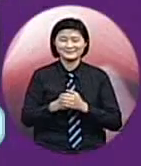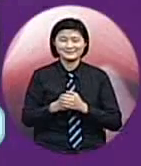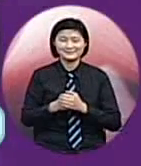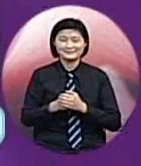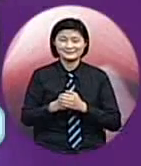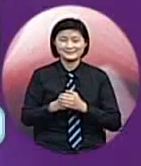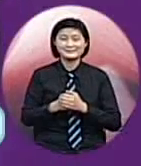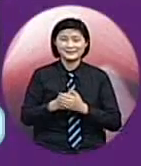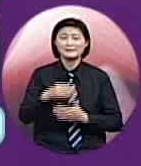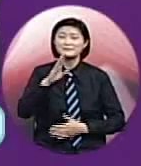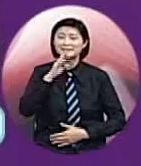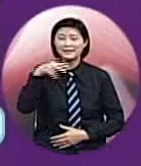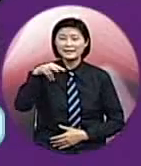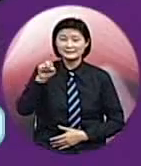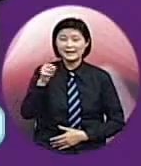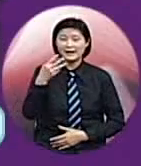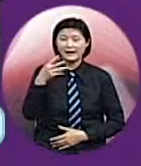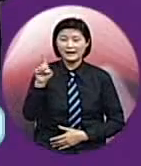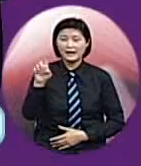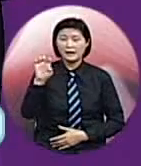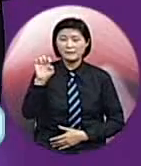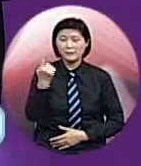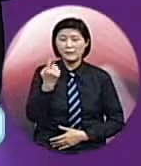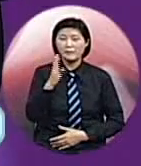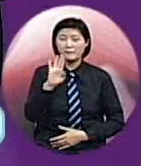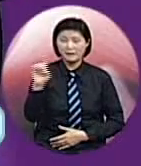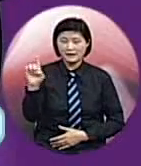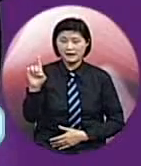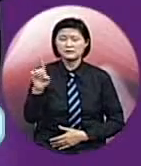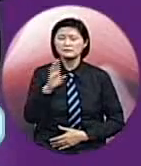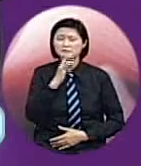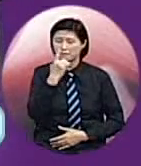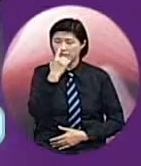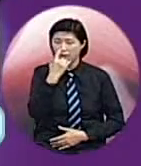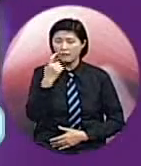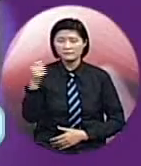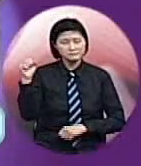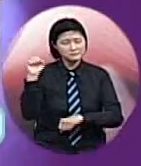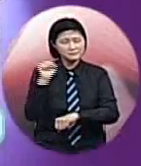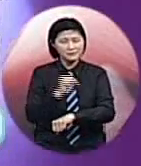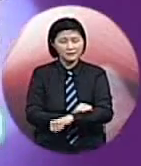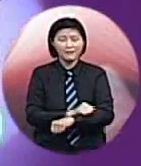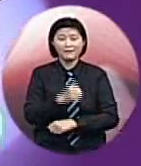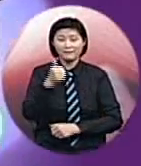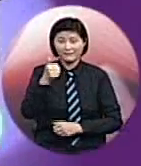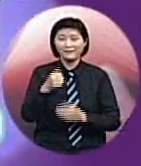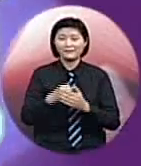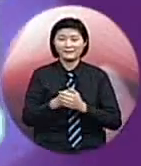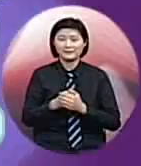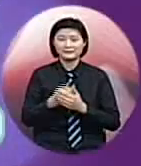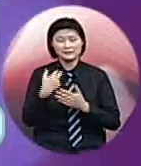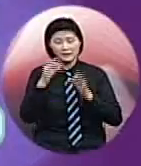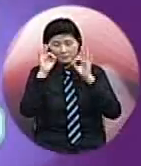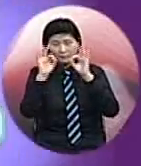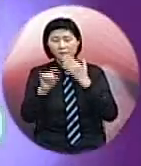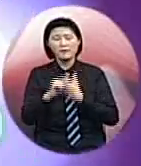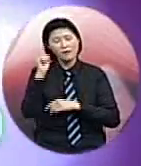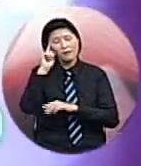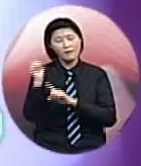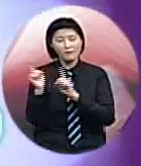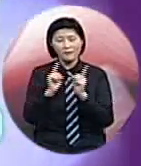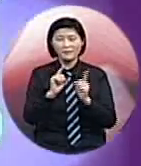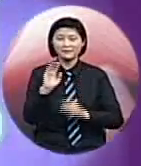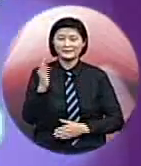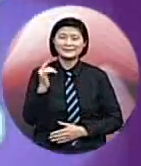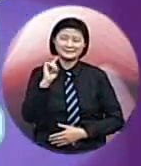정아 씨가 알고 있네. 사라포라, 예, 예. 맞나요? 네. 네. 네. 네. 너무 멋지게 잘하죠. 예, 예. 네. 보기만 해도 저는 그냥 힐링이 되더라고요.